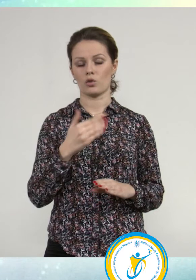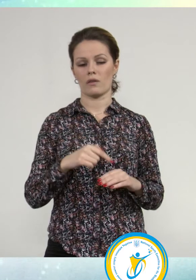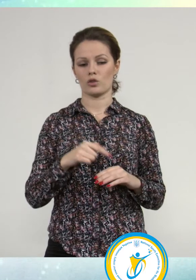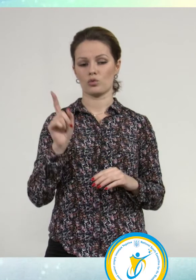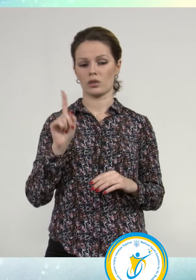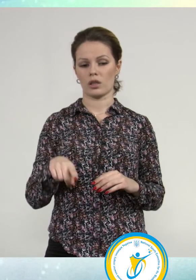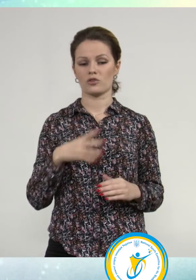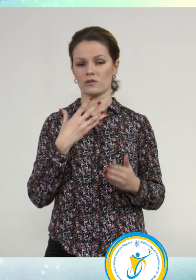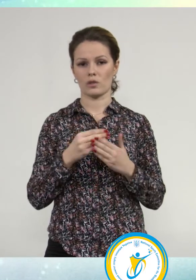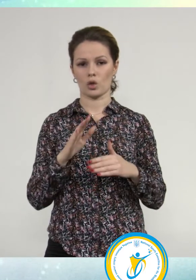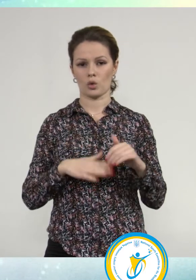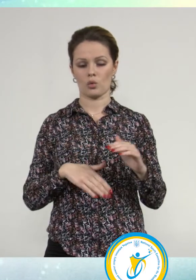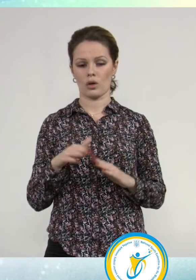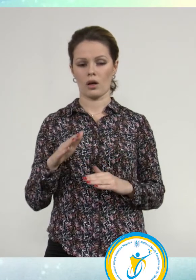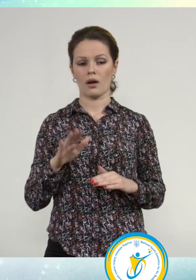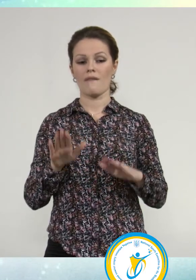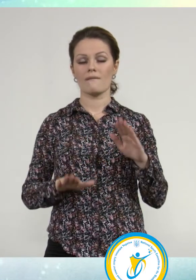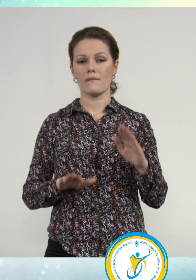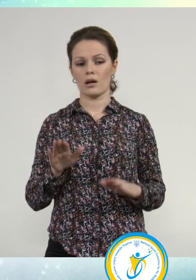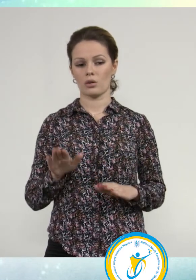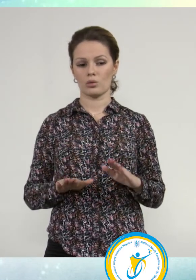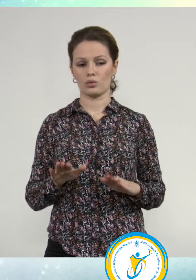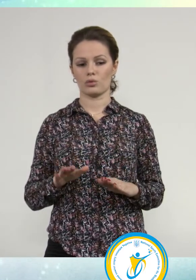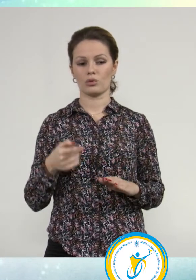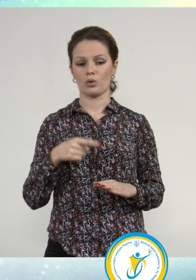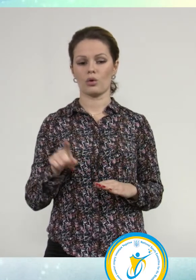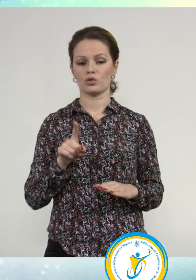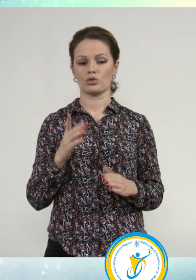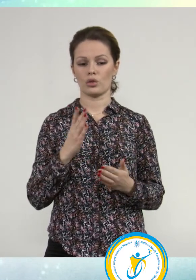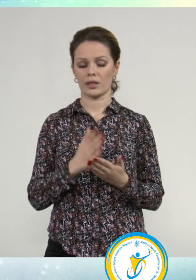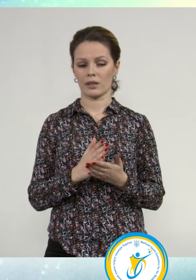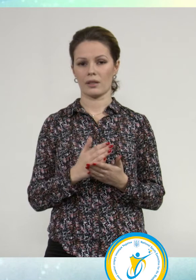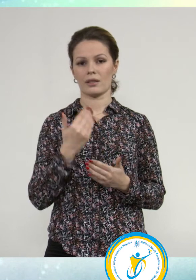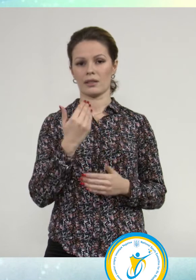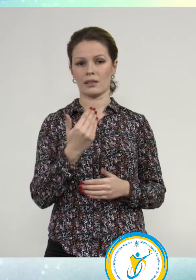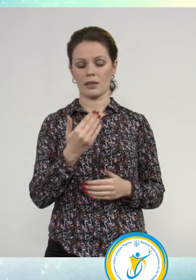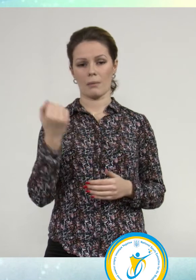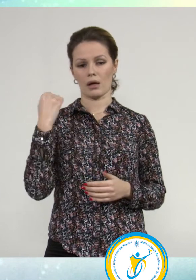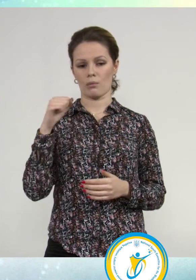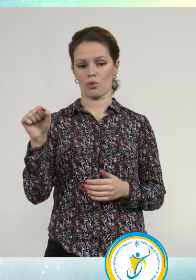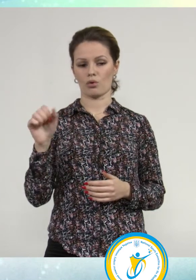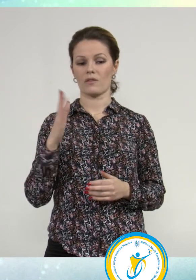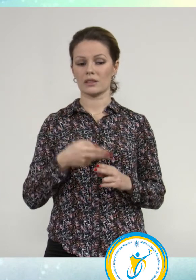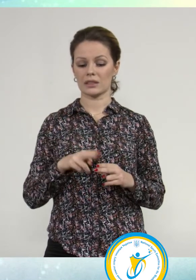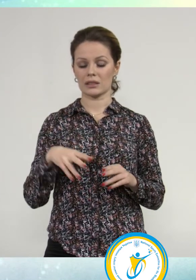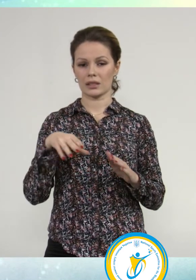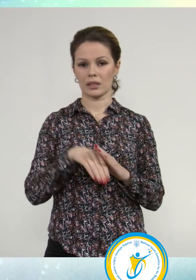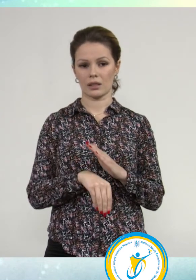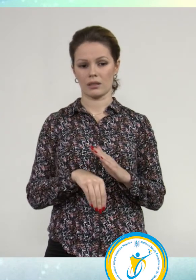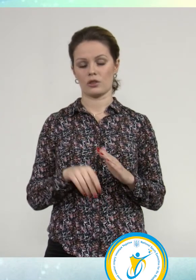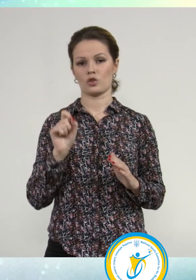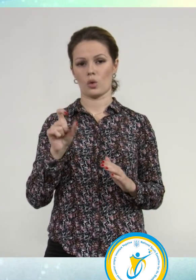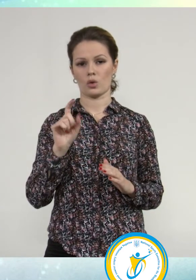в своїх руках. Вагу того, що є її перемогу в цій золотій